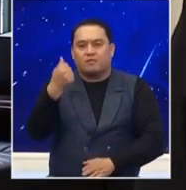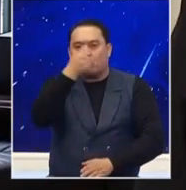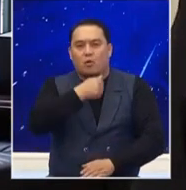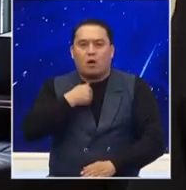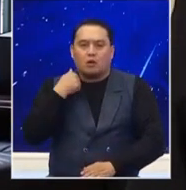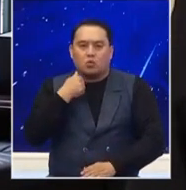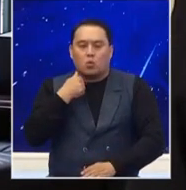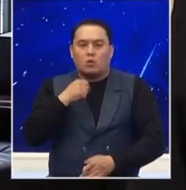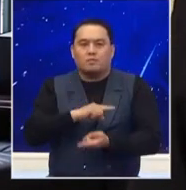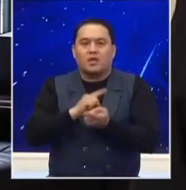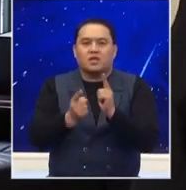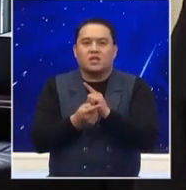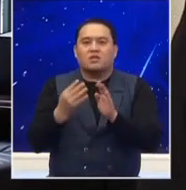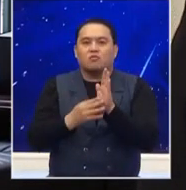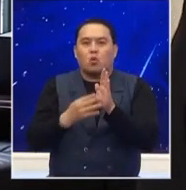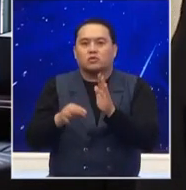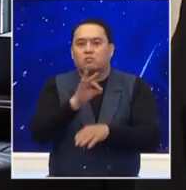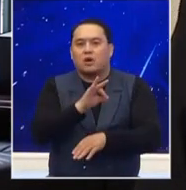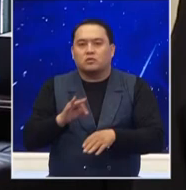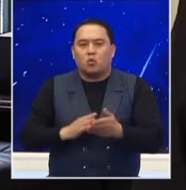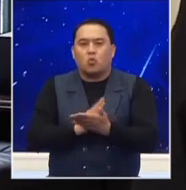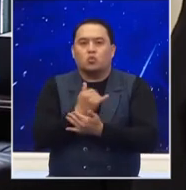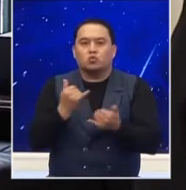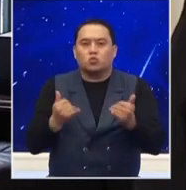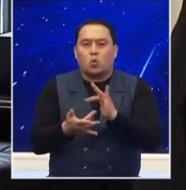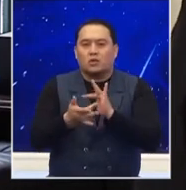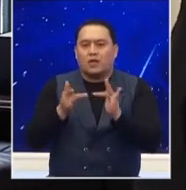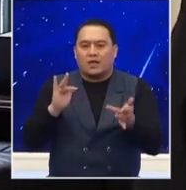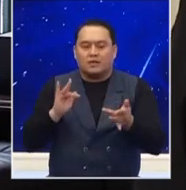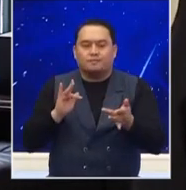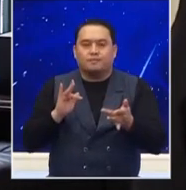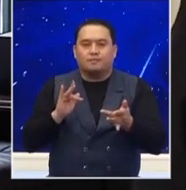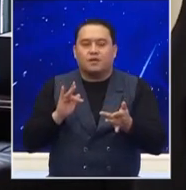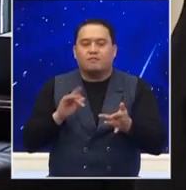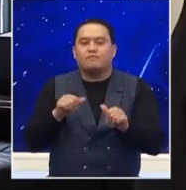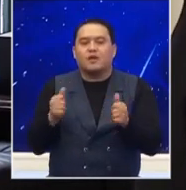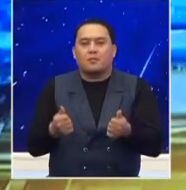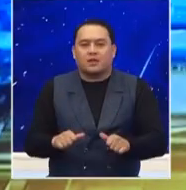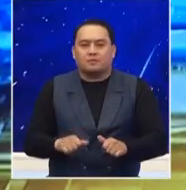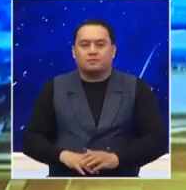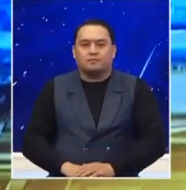перевести 90% государственных услуг в онлайн, то есть в цифровой формат.